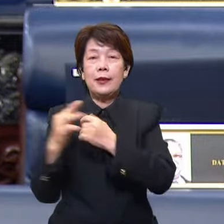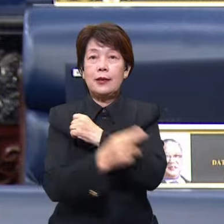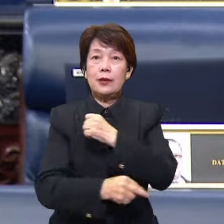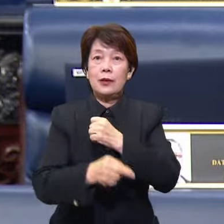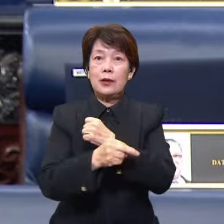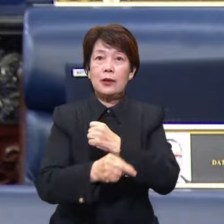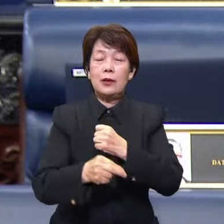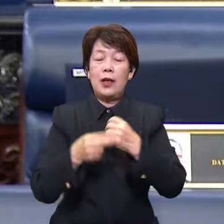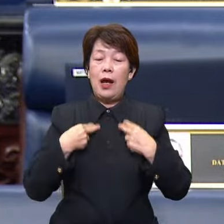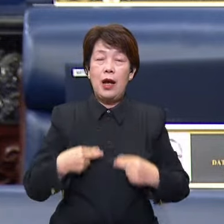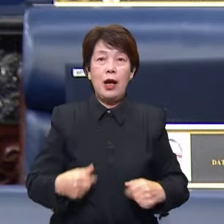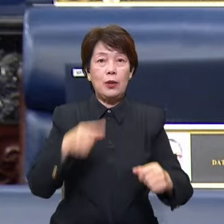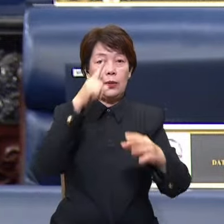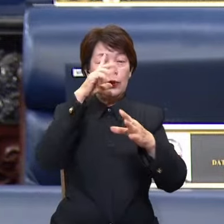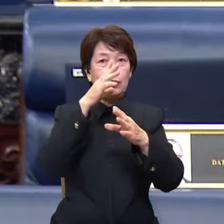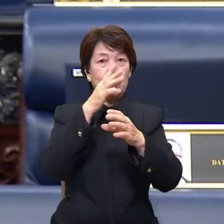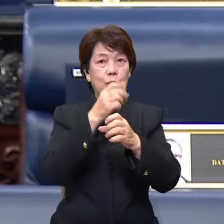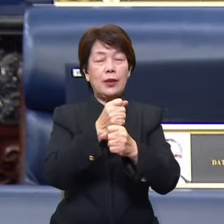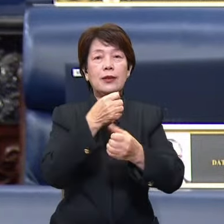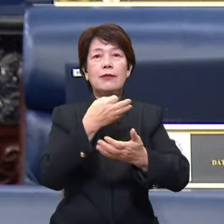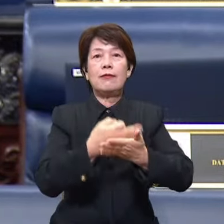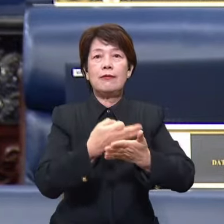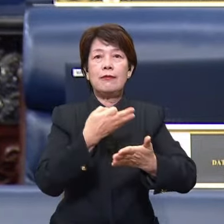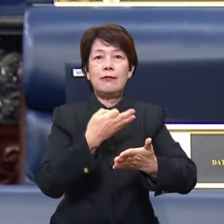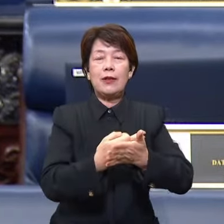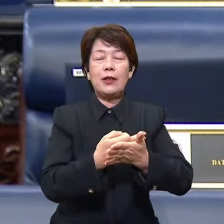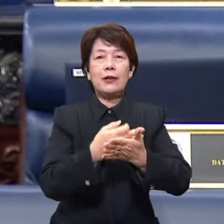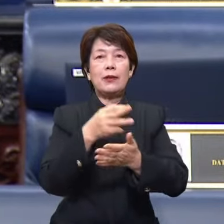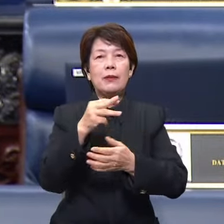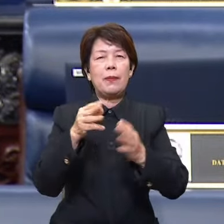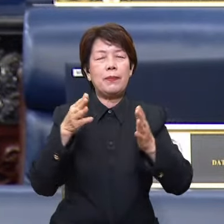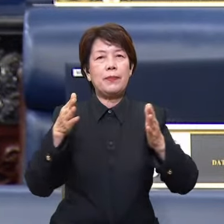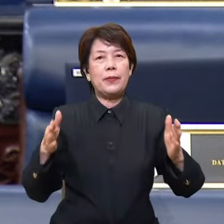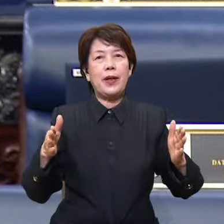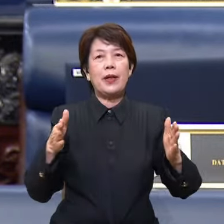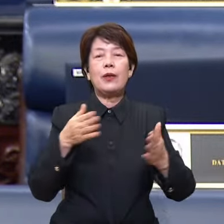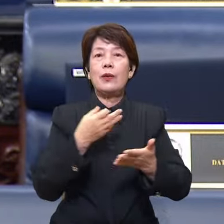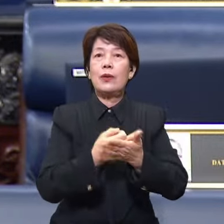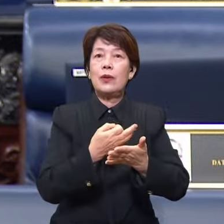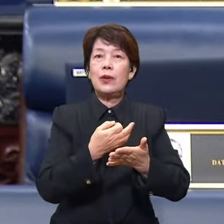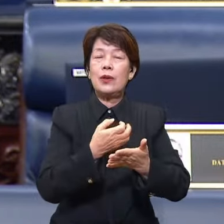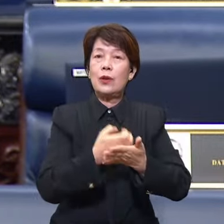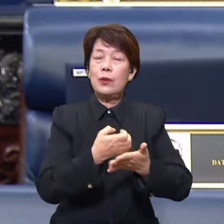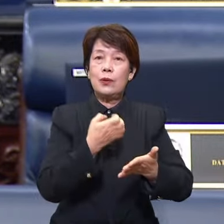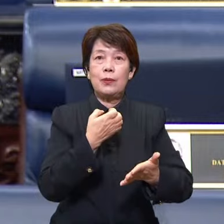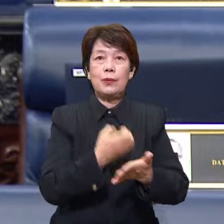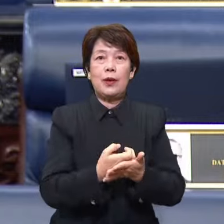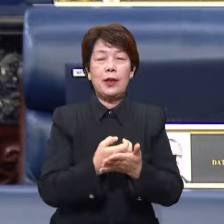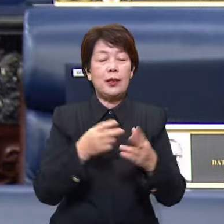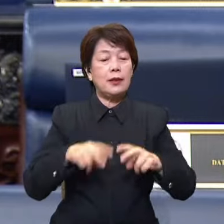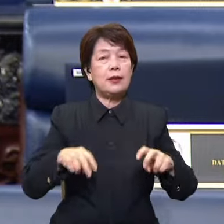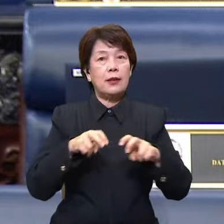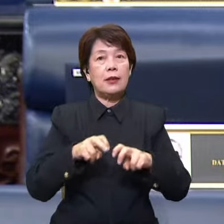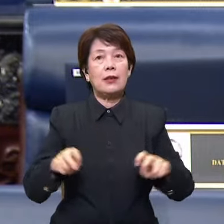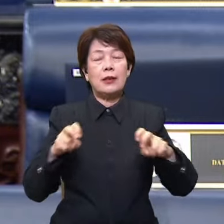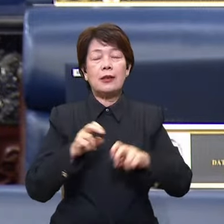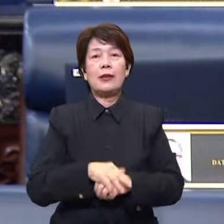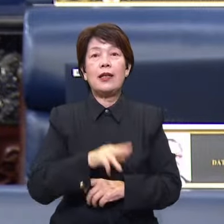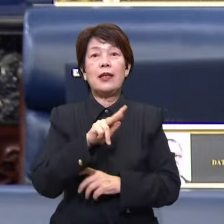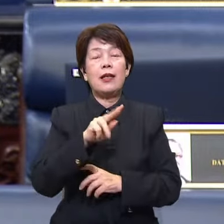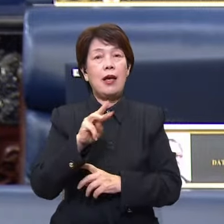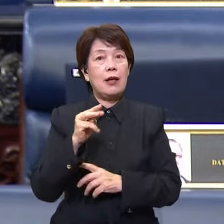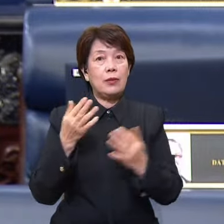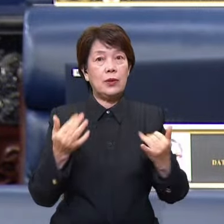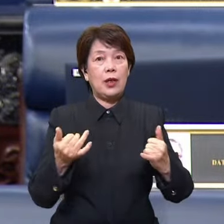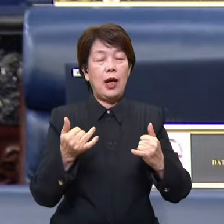Fund. KKM juga sedar tentang kekangan makroekonomi semasa, pentadbiran dan politik negara akan mempengaruhi transformasi kesihatan ini pastinya. KKM sedang